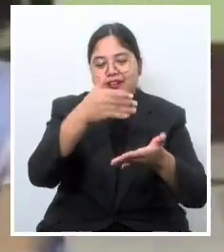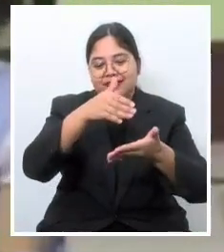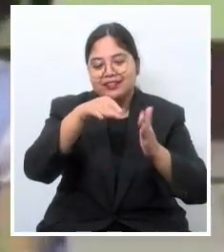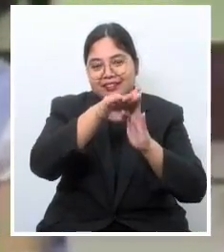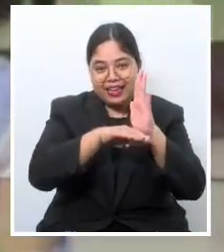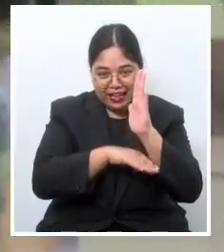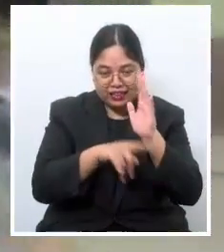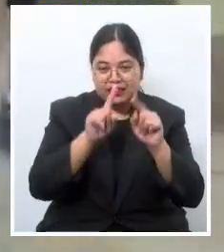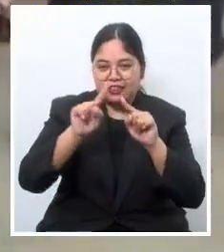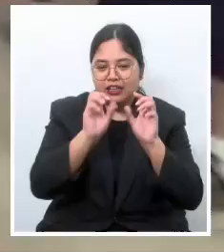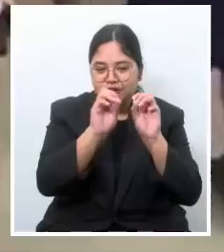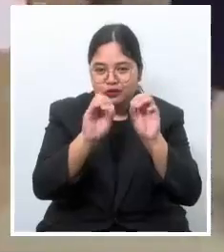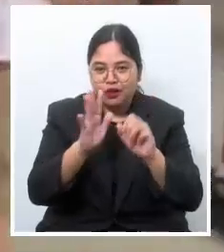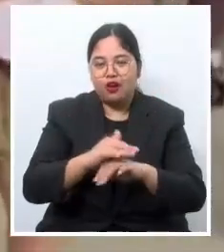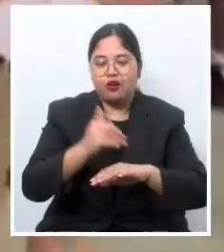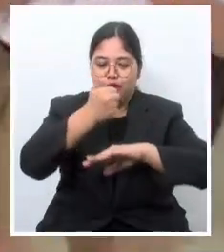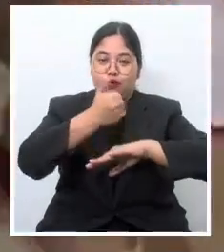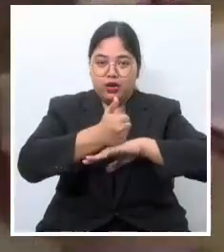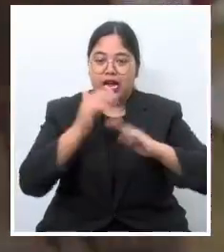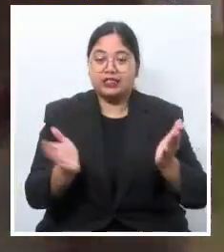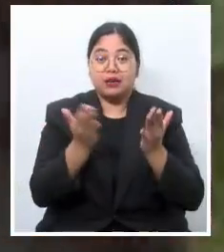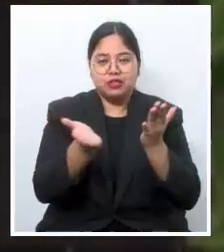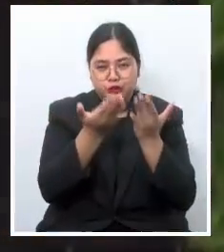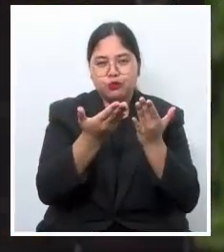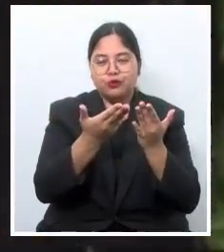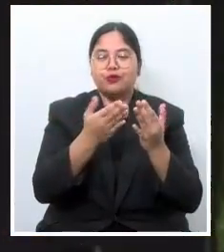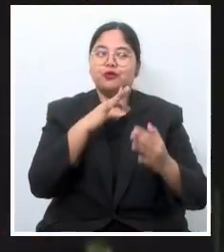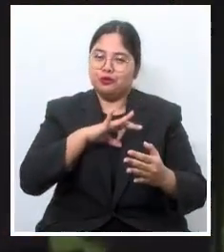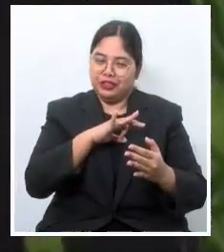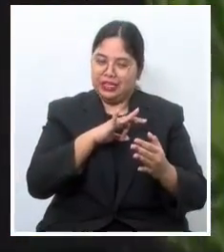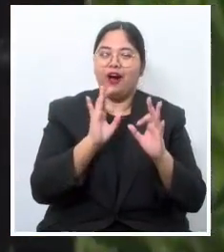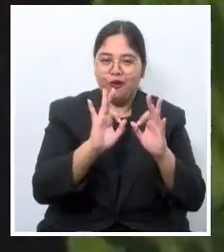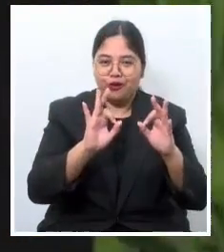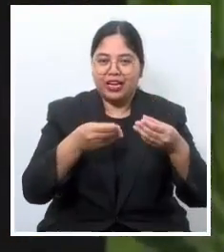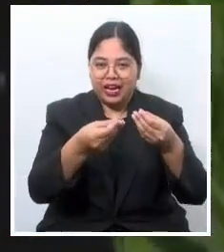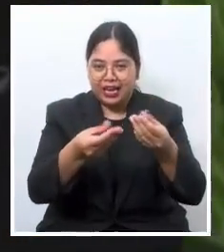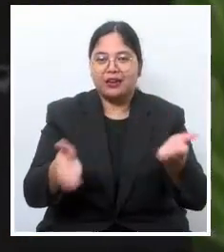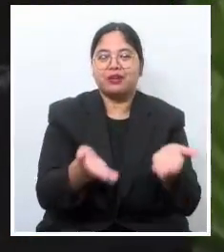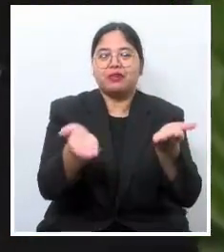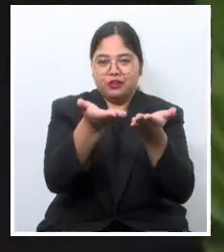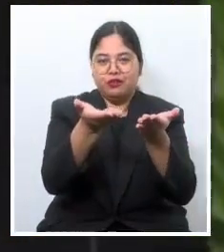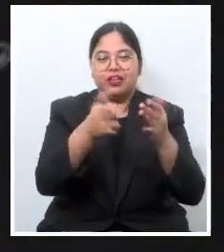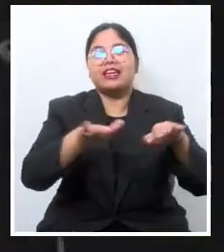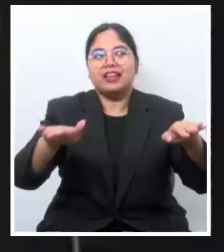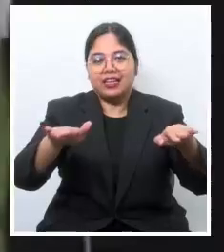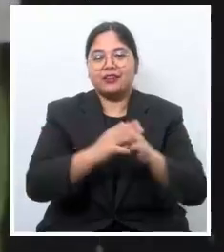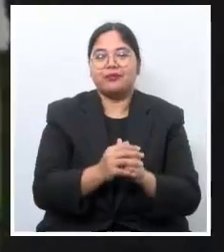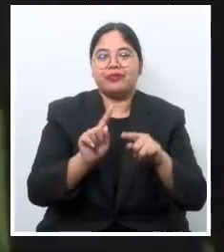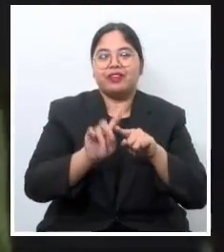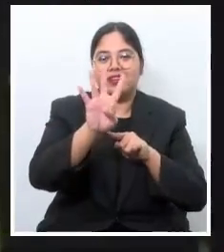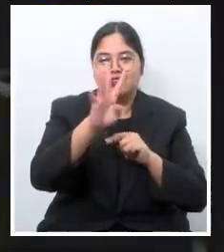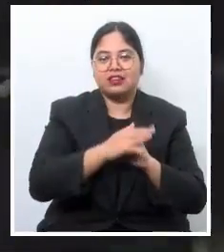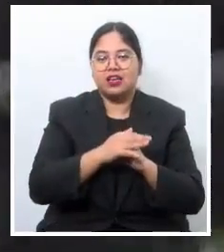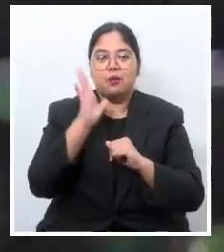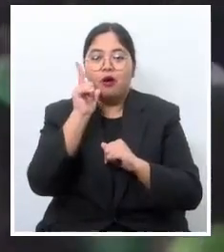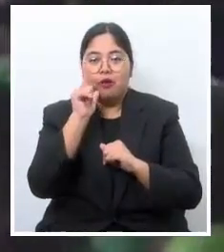3ผู้บริหารเต็มใจในการส่งเสริมสนับสนุนการดำเนินกิจกรรมการพัฒนาผู้เรียน 4ผู้ปกครอง